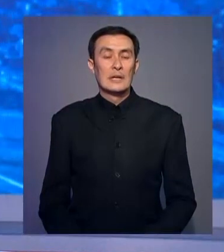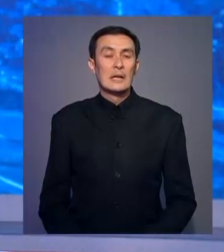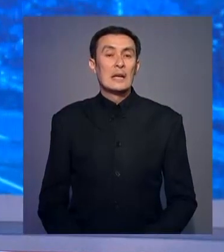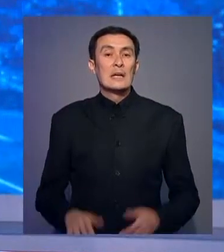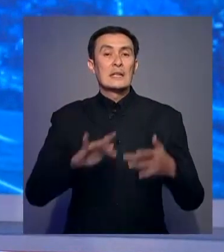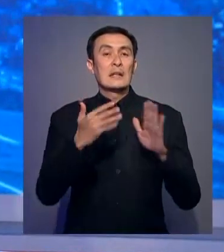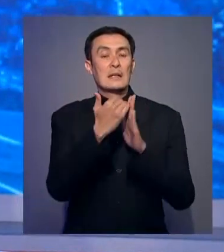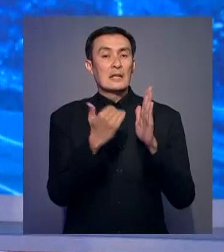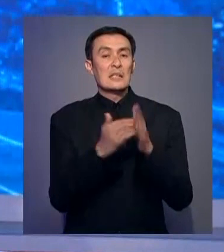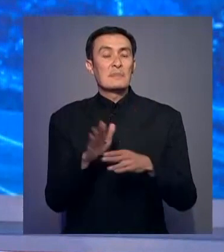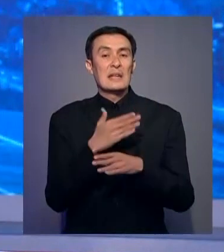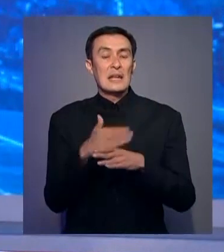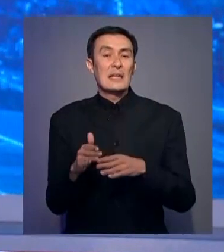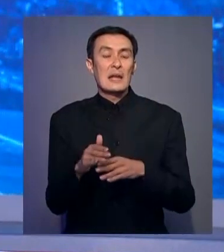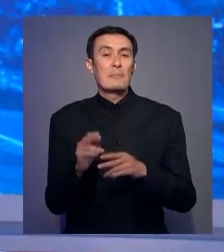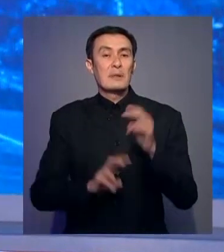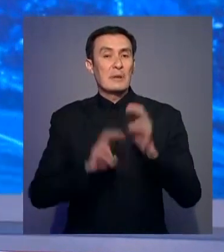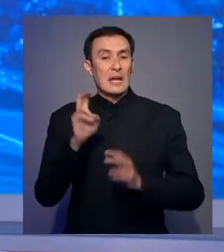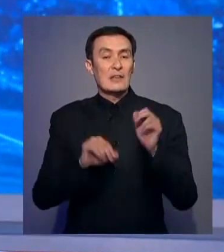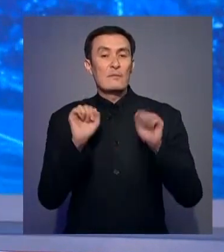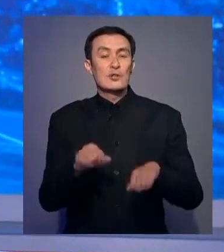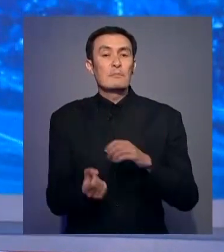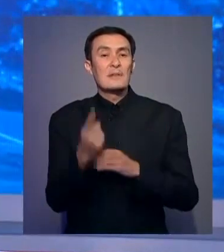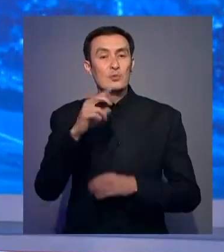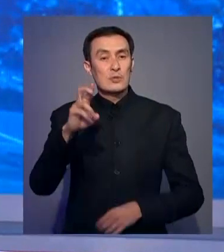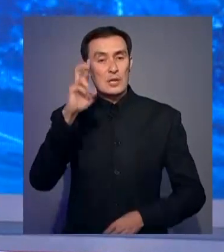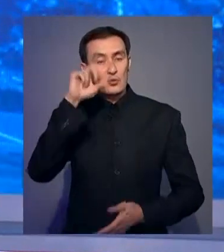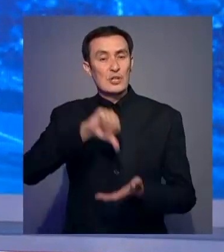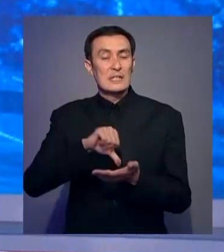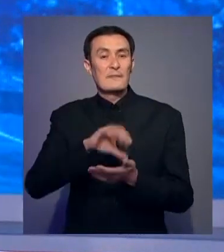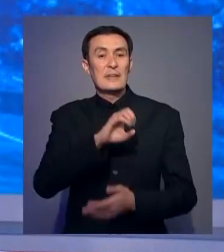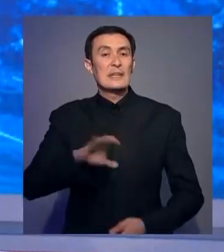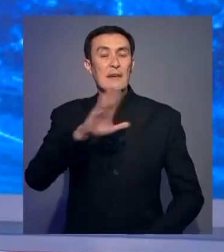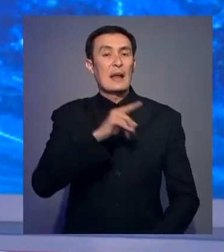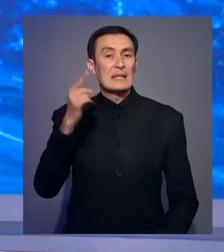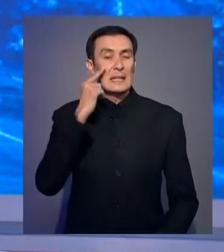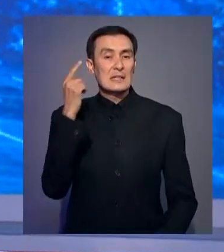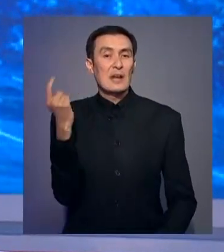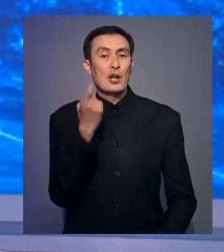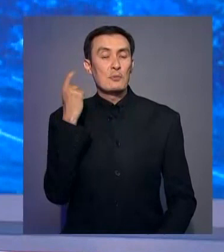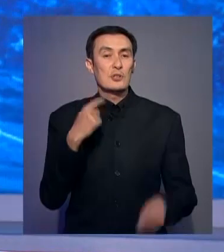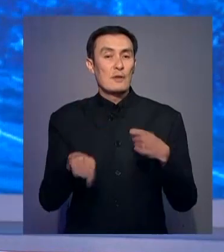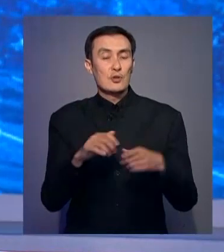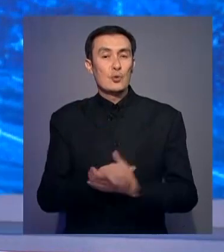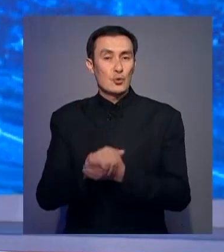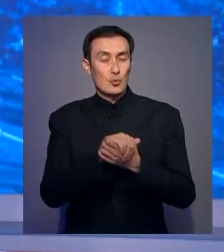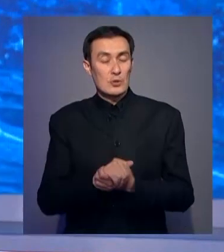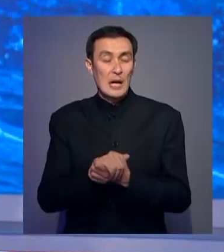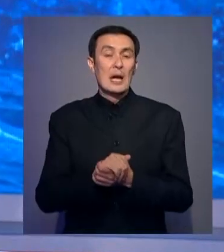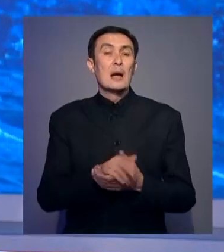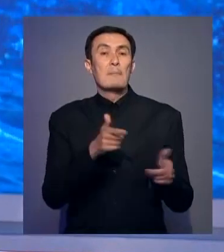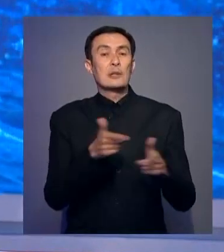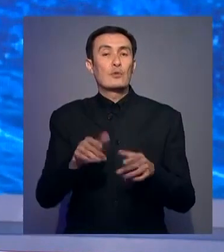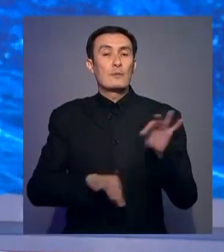Цифровая карта распределения отраслевых предприятий может появиться у стран-участниц Евразийского экономического союза. Разработать